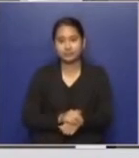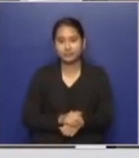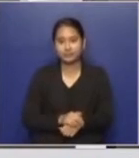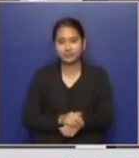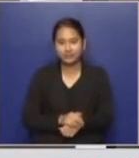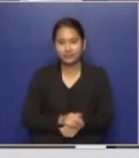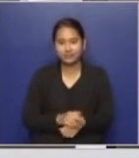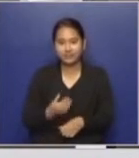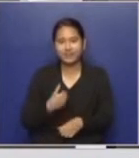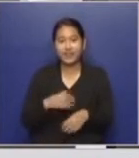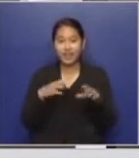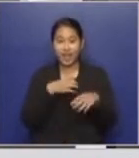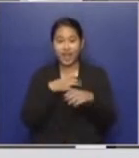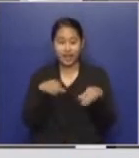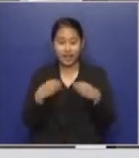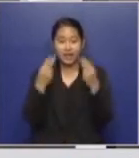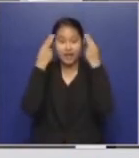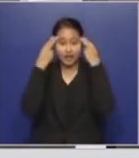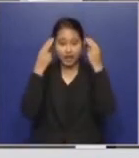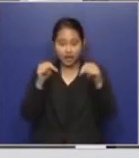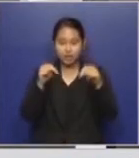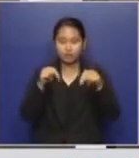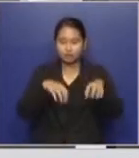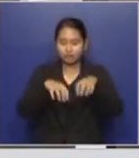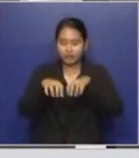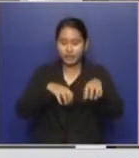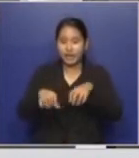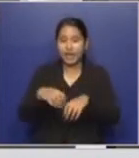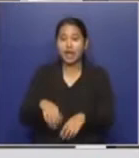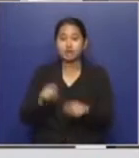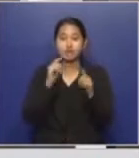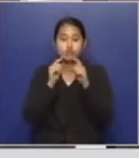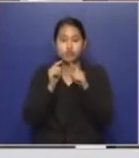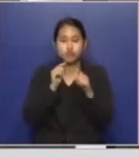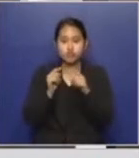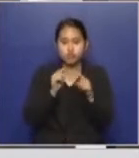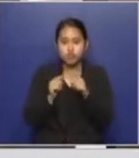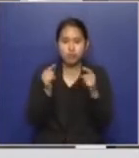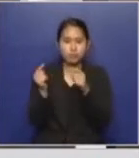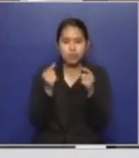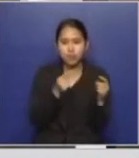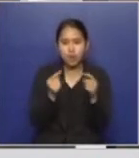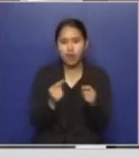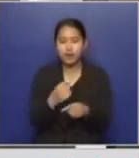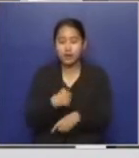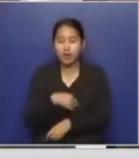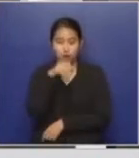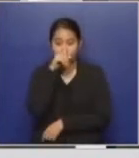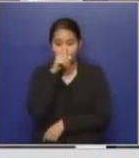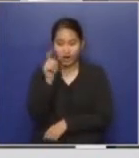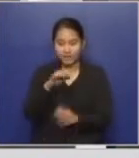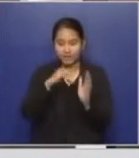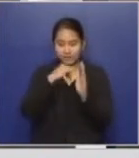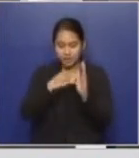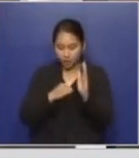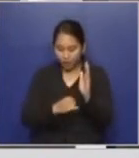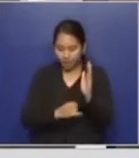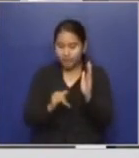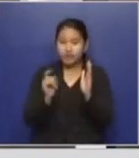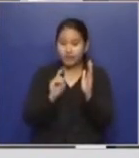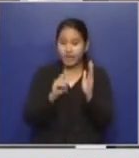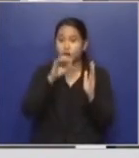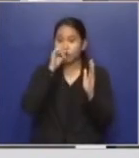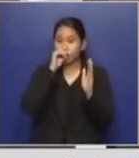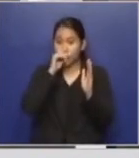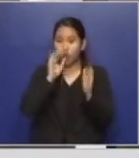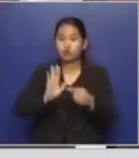ผมอยากให้ท่านนายกเอาเรื่องนี้จับขึ้นมาเป็นประเด็นทดสอบลองดูทดสอบลองดูว่าจังหวัดไหนที่มีความเหมาะสมเป็นโมเด